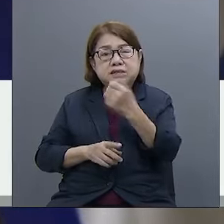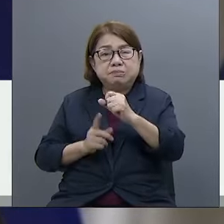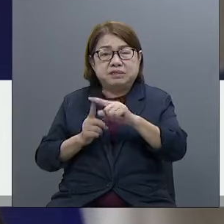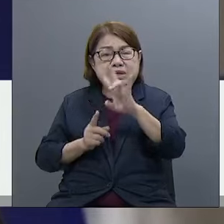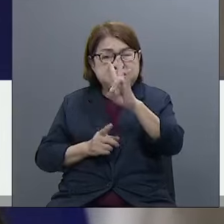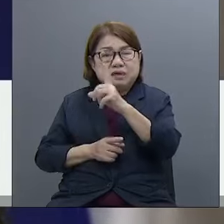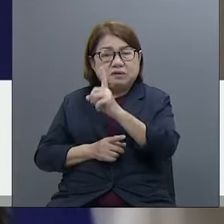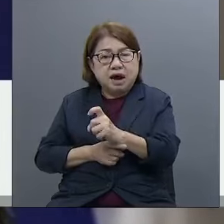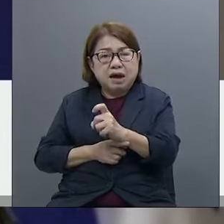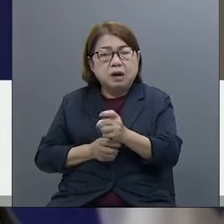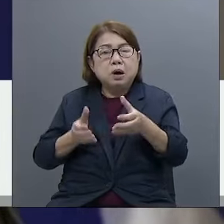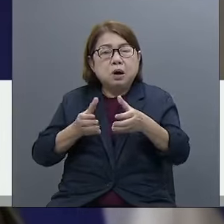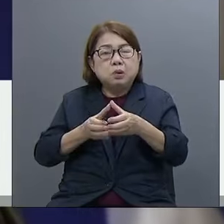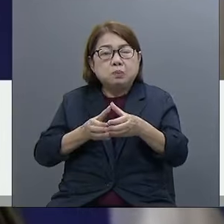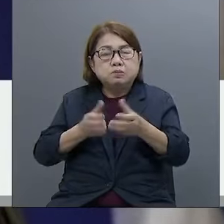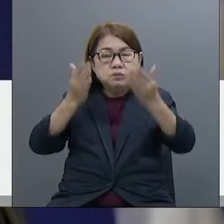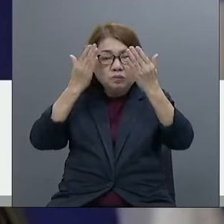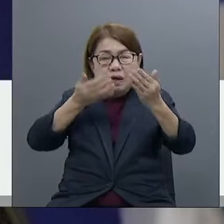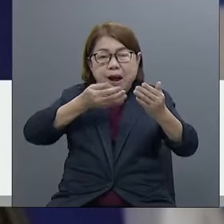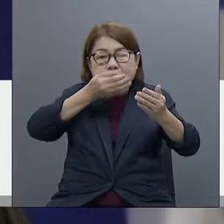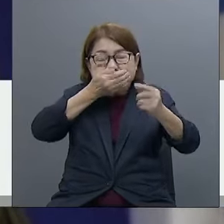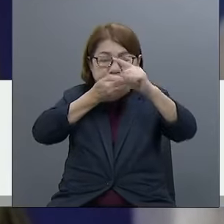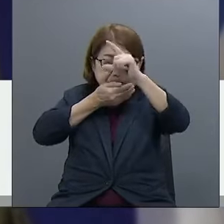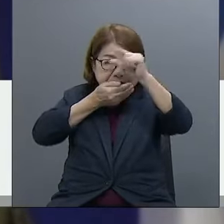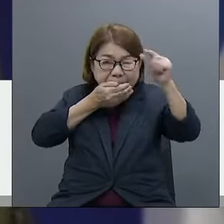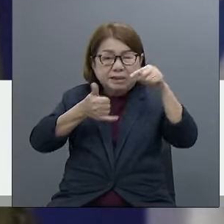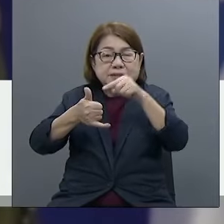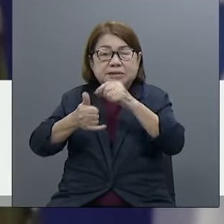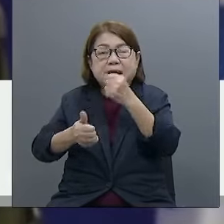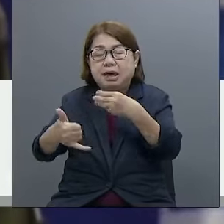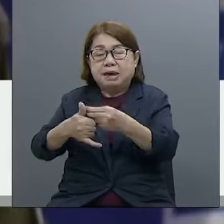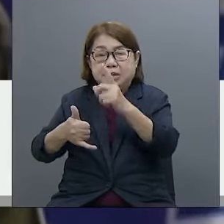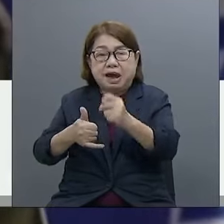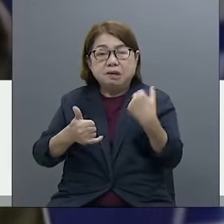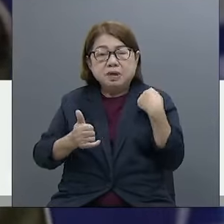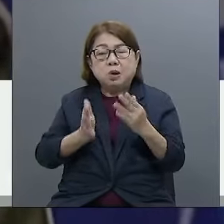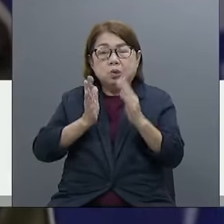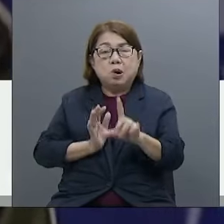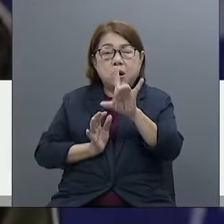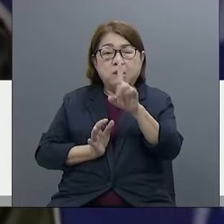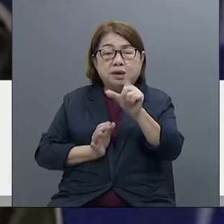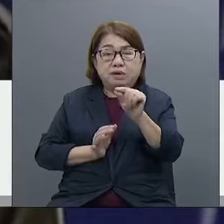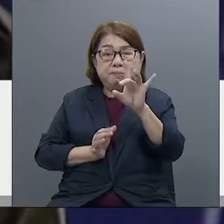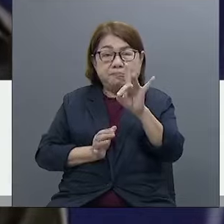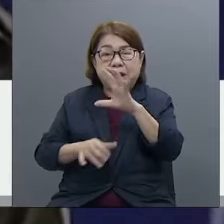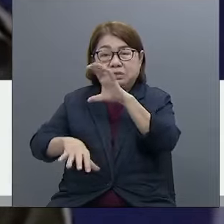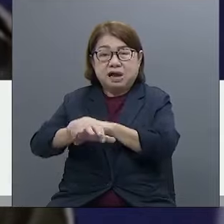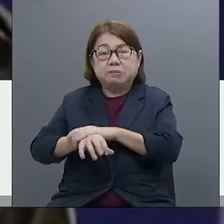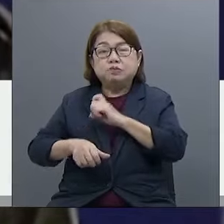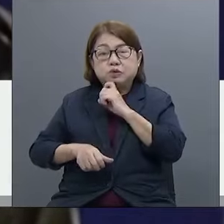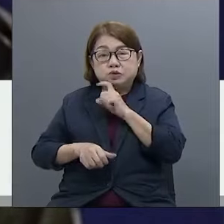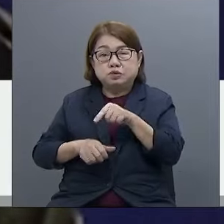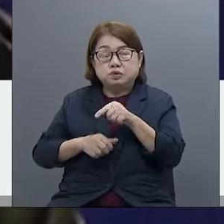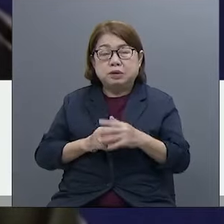มือของกลุ่มฮามาสพร้อมกับระบุว่าตอนนี้มีตัวประกัน128คนที่ยังอยู่ในกาซาซึ่งทหารอิสราเอ